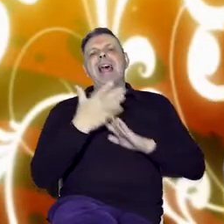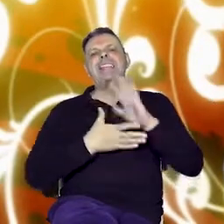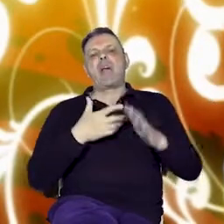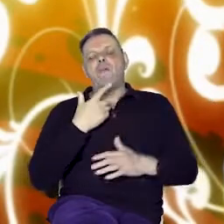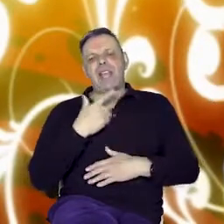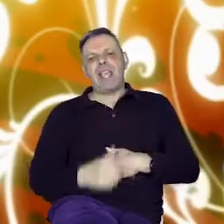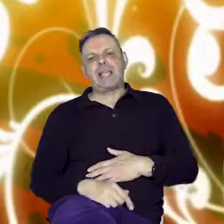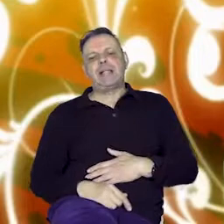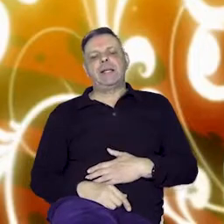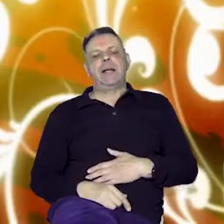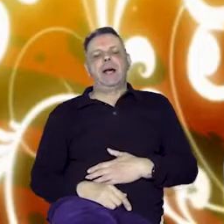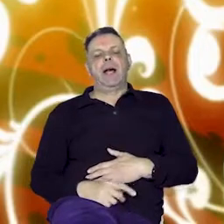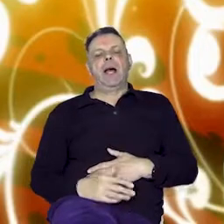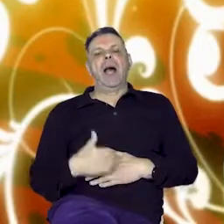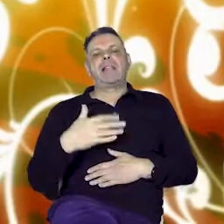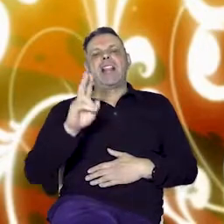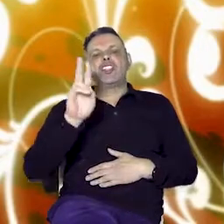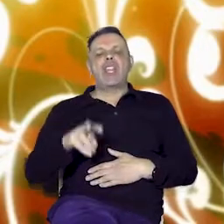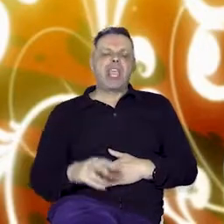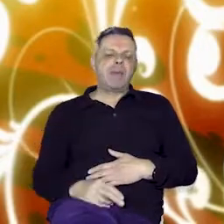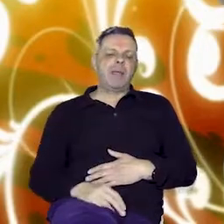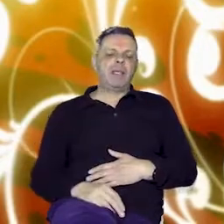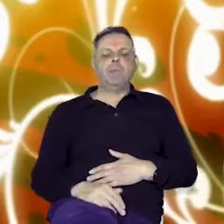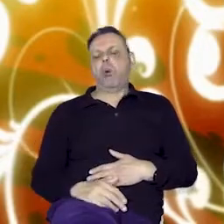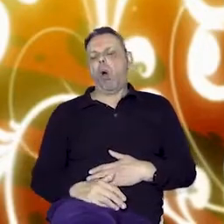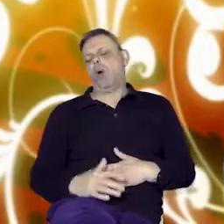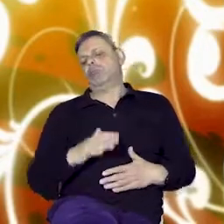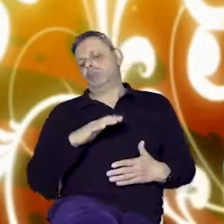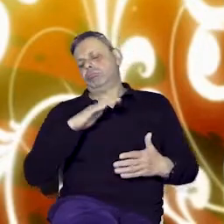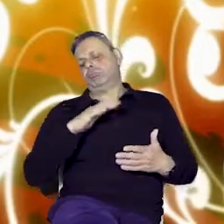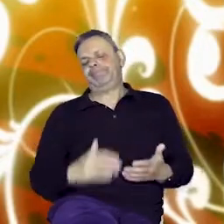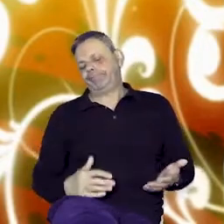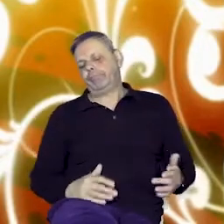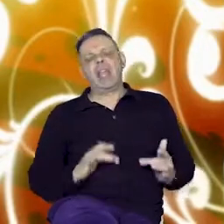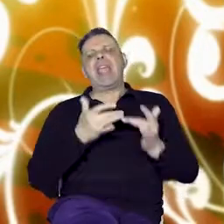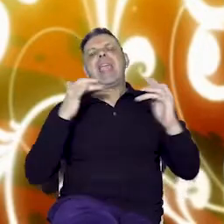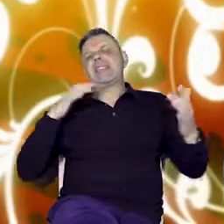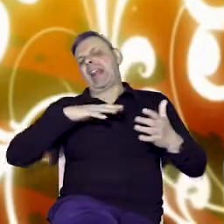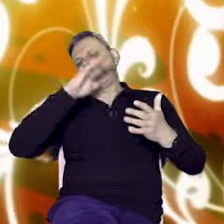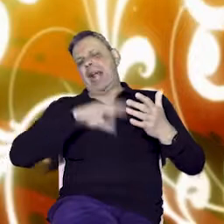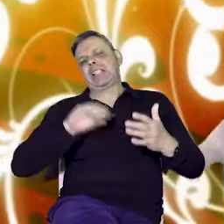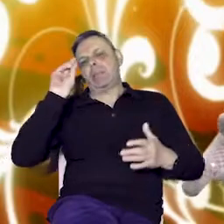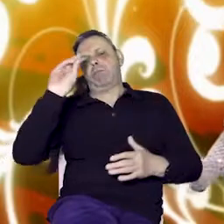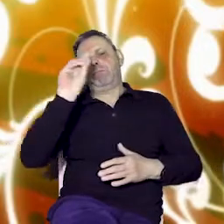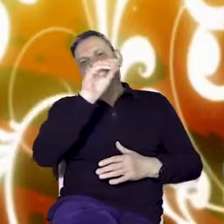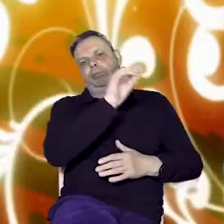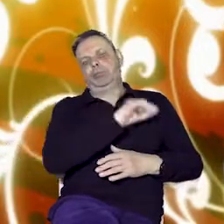znakovni jezik, a dalje ćete imati po stranicama i od profesorice i naših stranica,